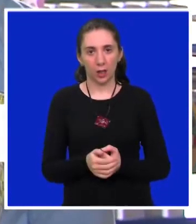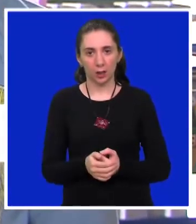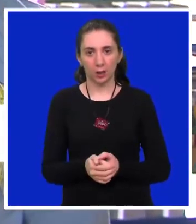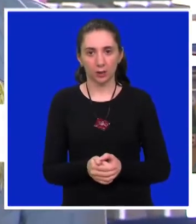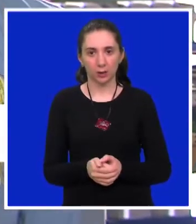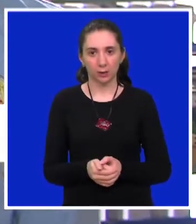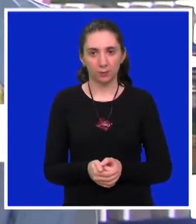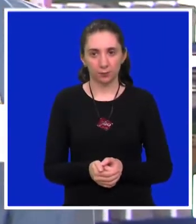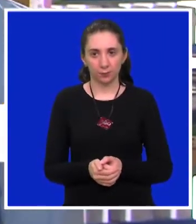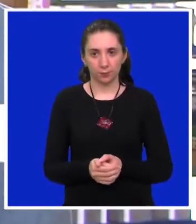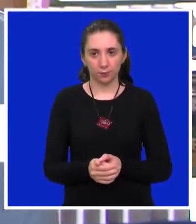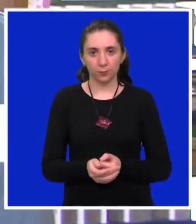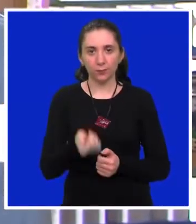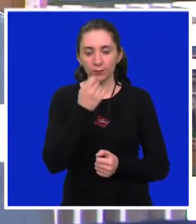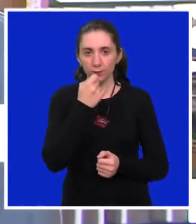sam